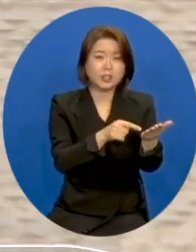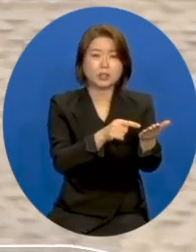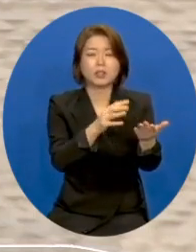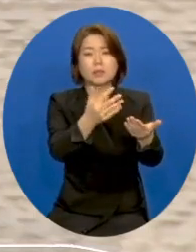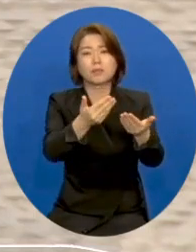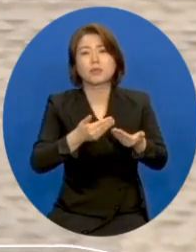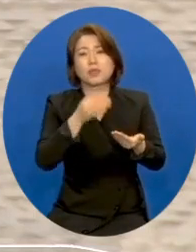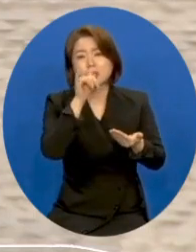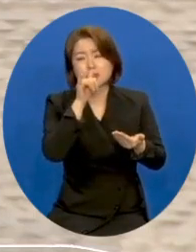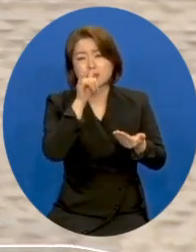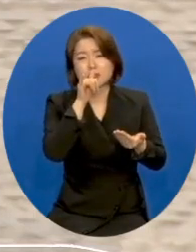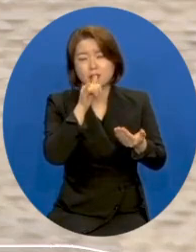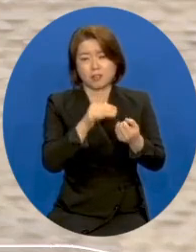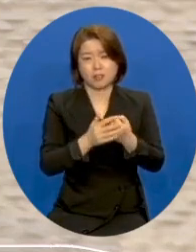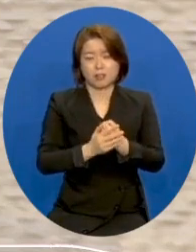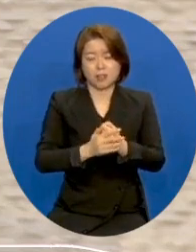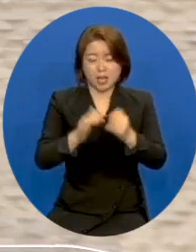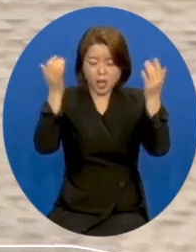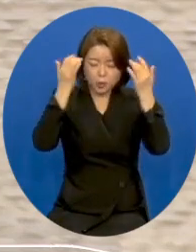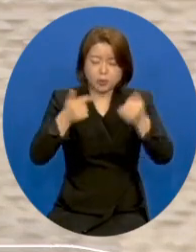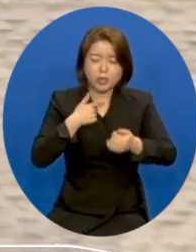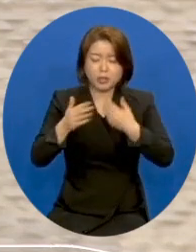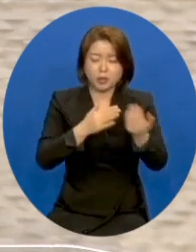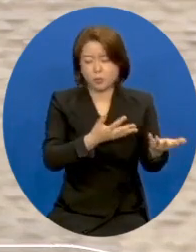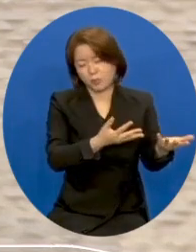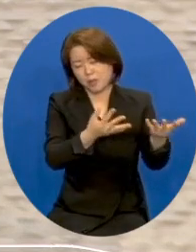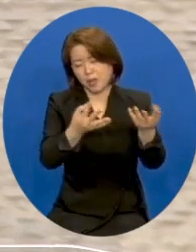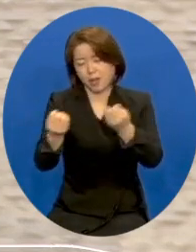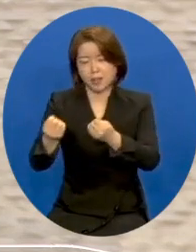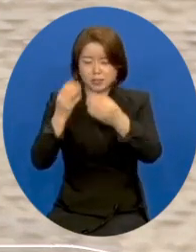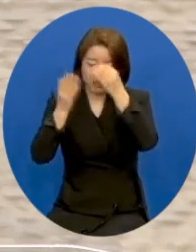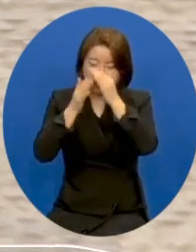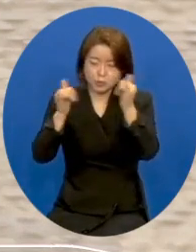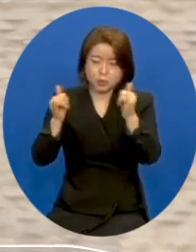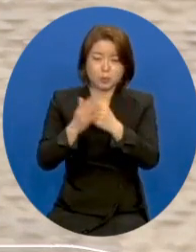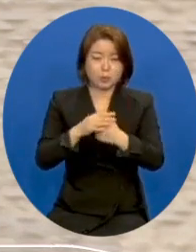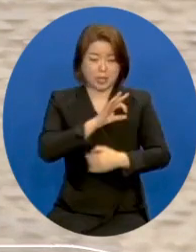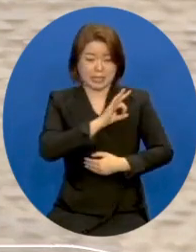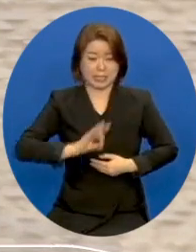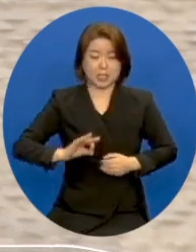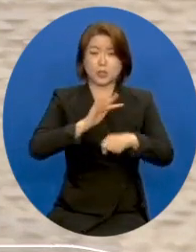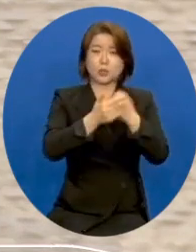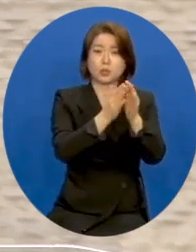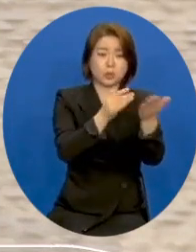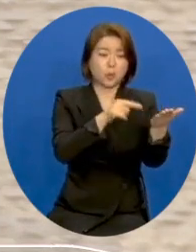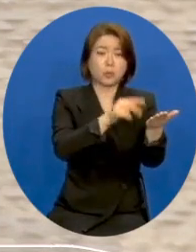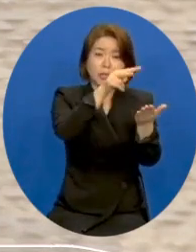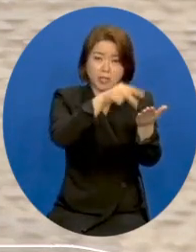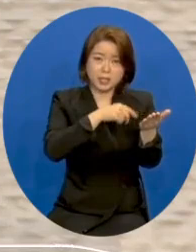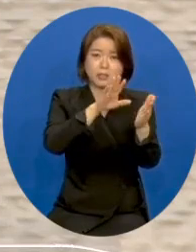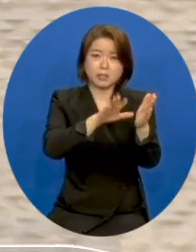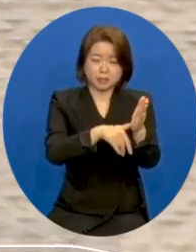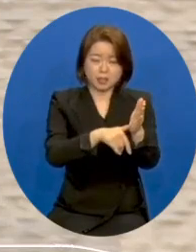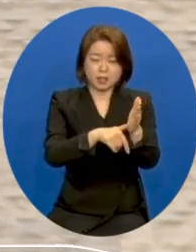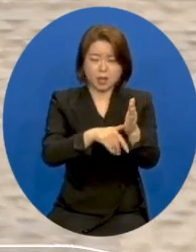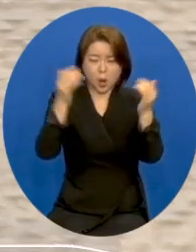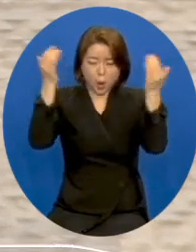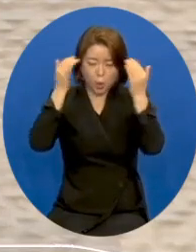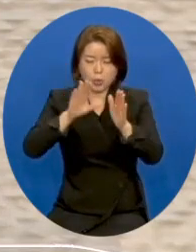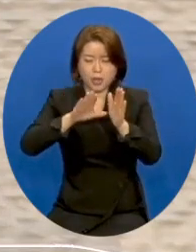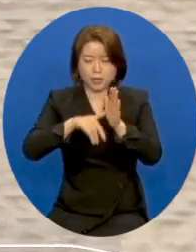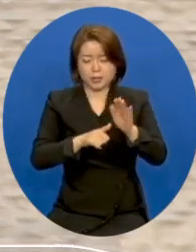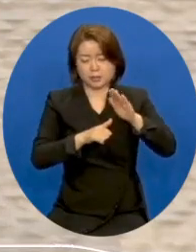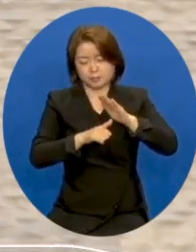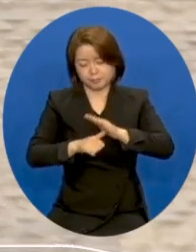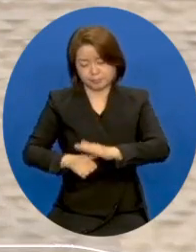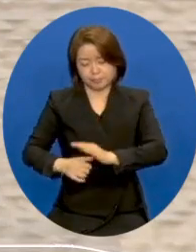되었습니다. 고난을 겪는 수많은 성도들이 욥기를 읽으면서 그 고난의 때를 견뎌나갈